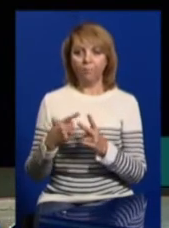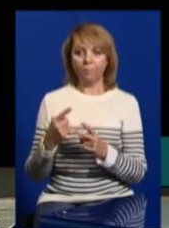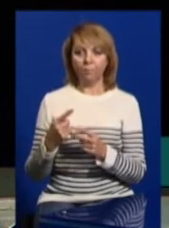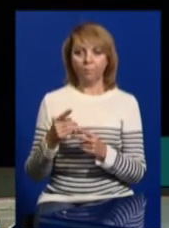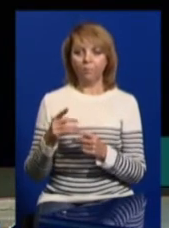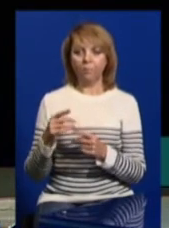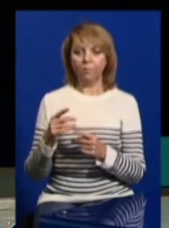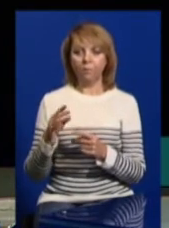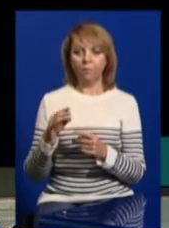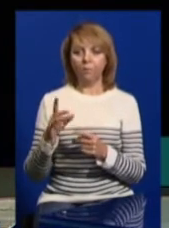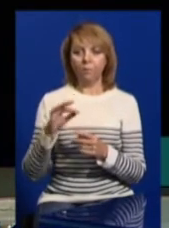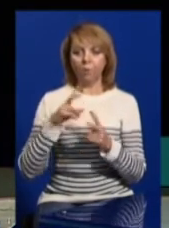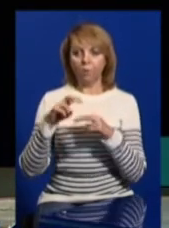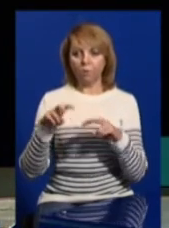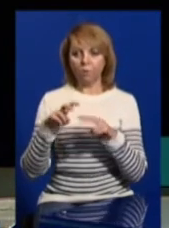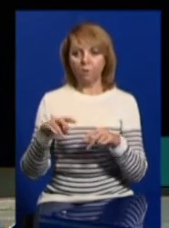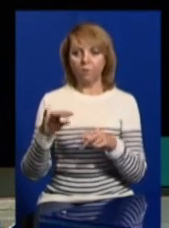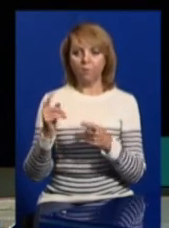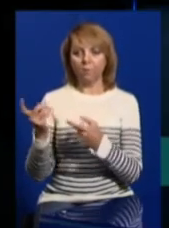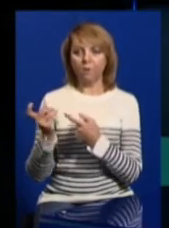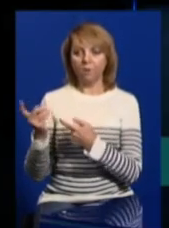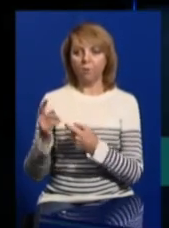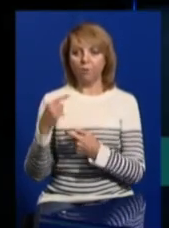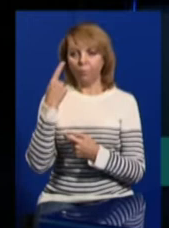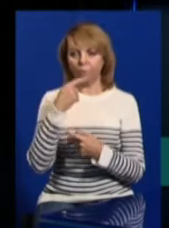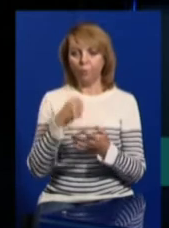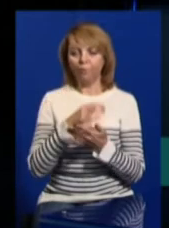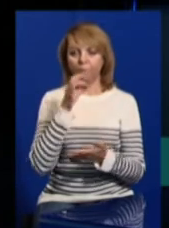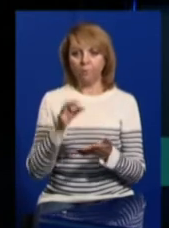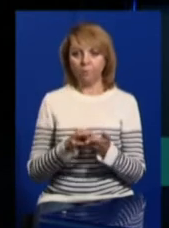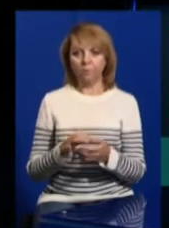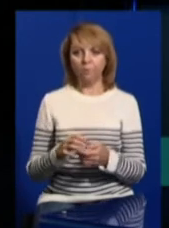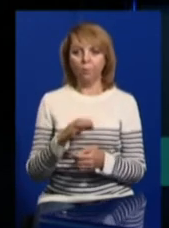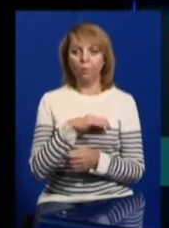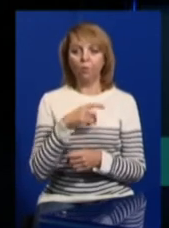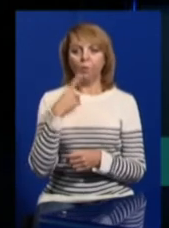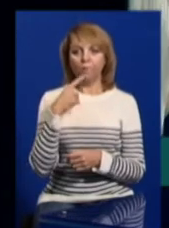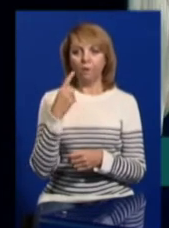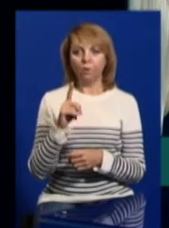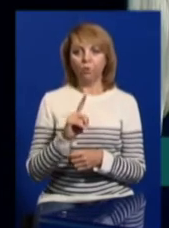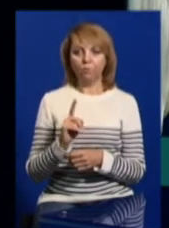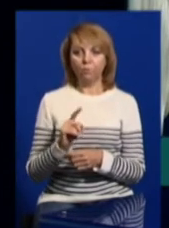її суттєвий розгляд і притягнення особи до відповідальності. Прокурори кажуть, що